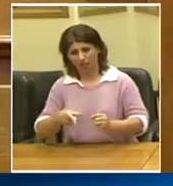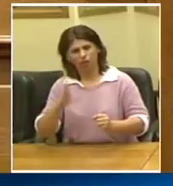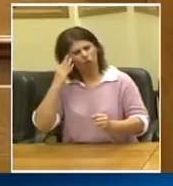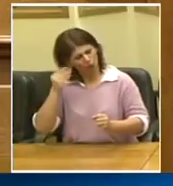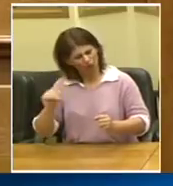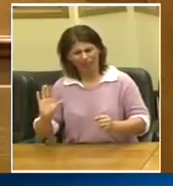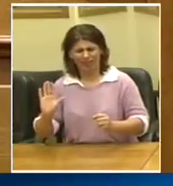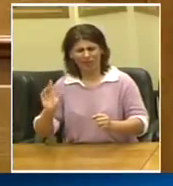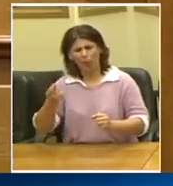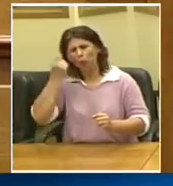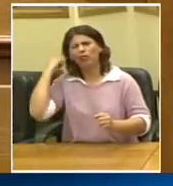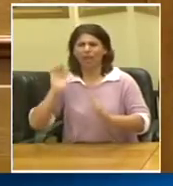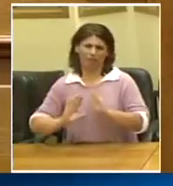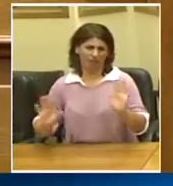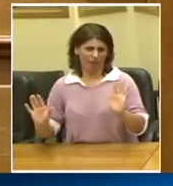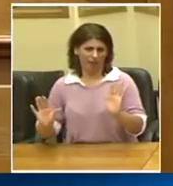Δεν πειράζει.